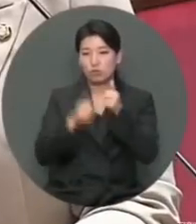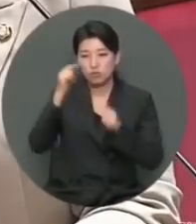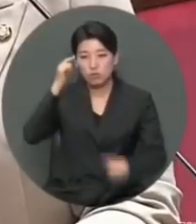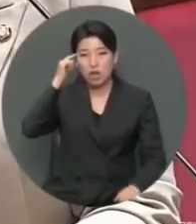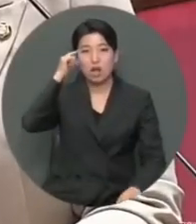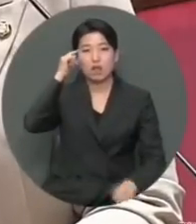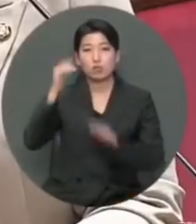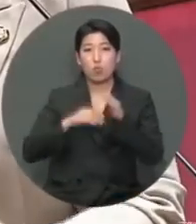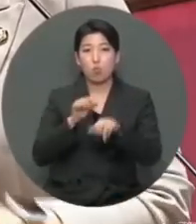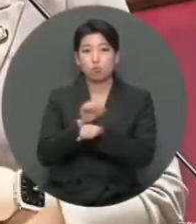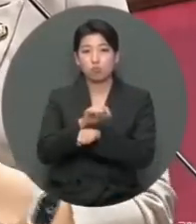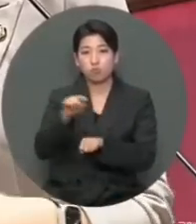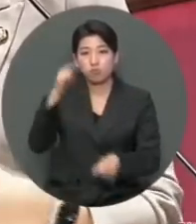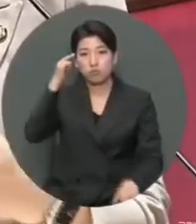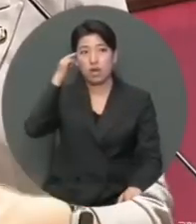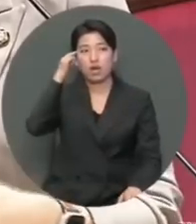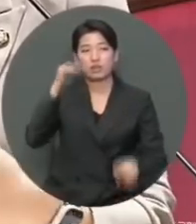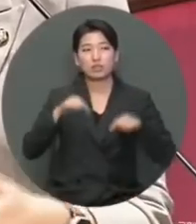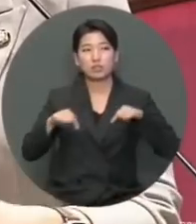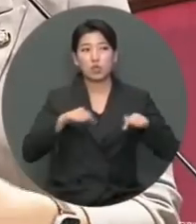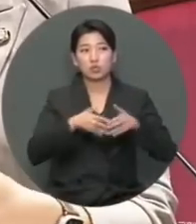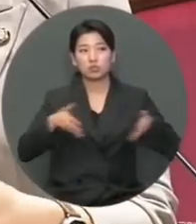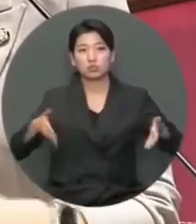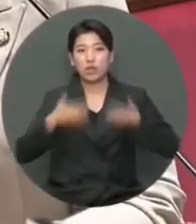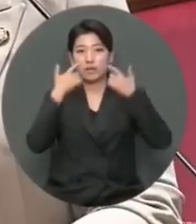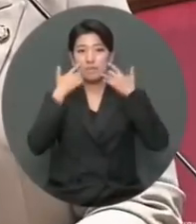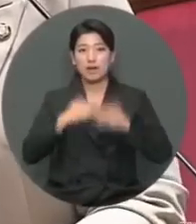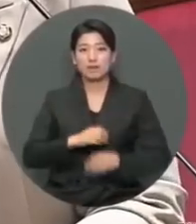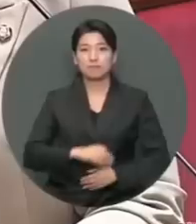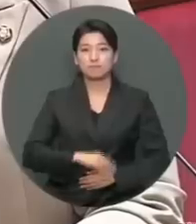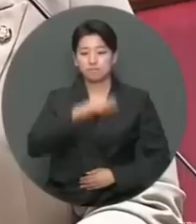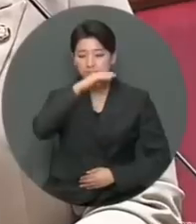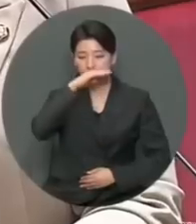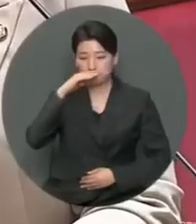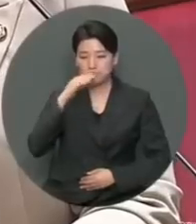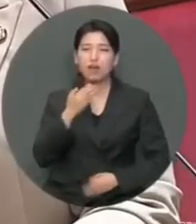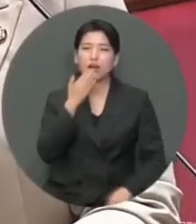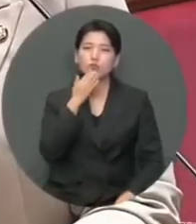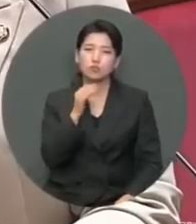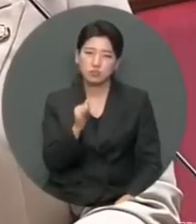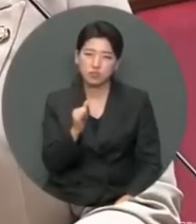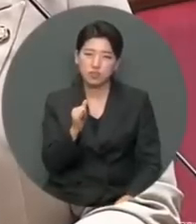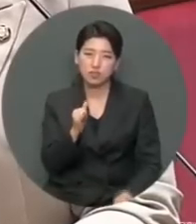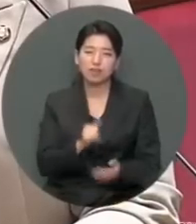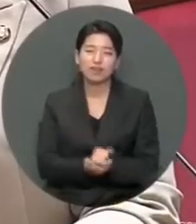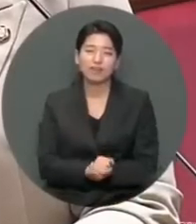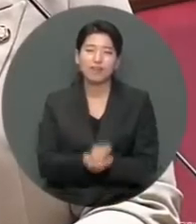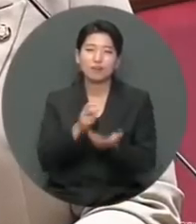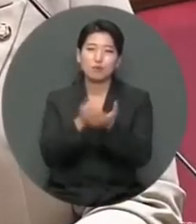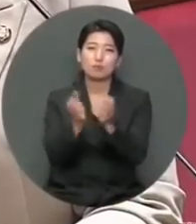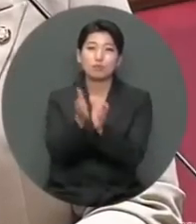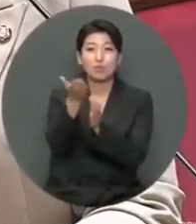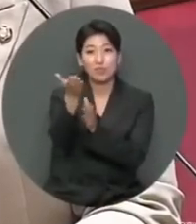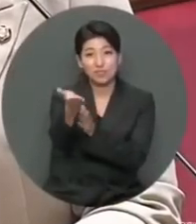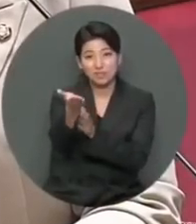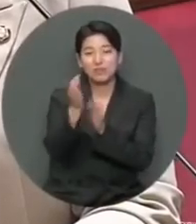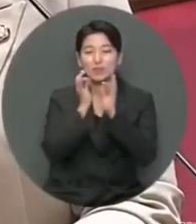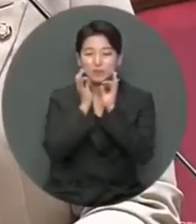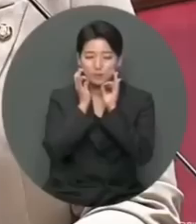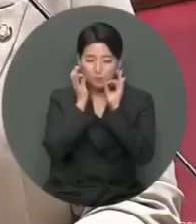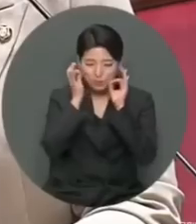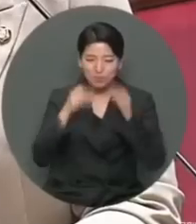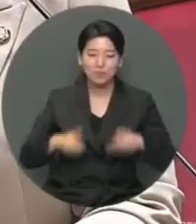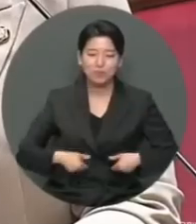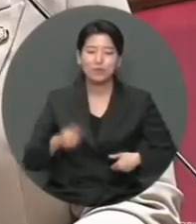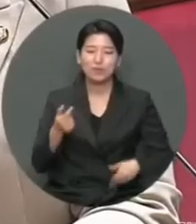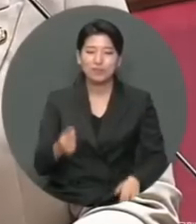이하 공무원들이 각별한 경각심을 가질 수 있도록 법무사무를 관장하는 법무부에서도 그런 노력이